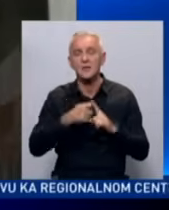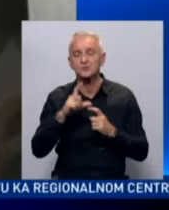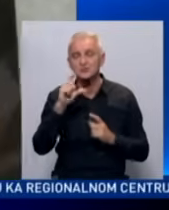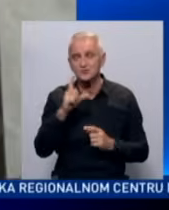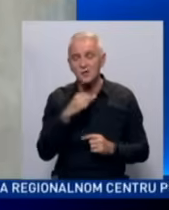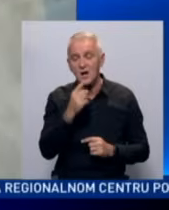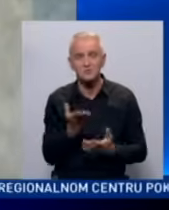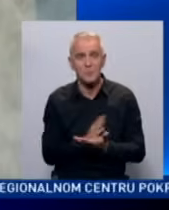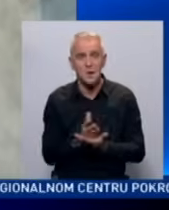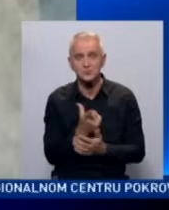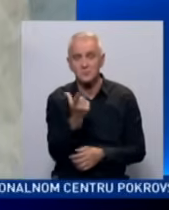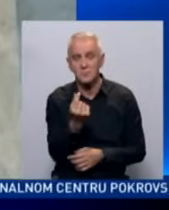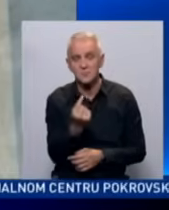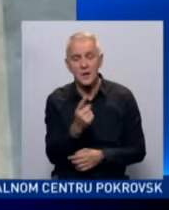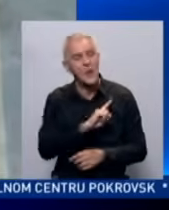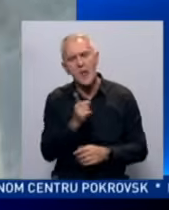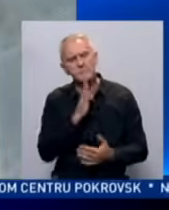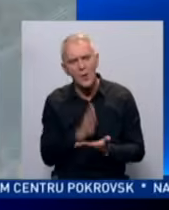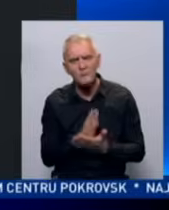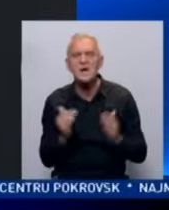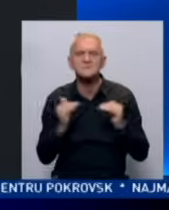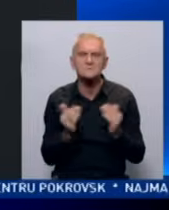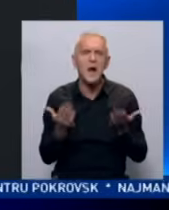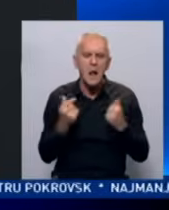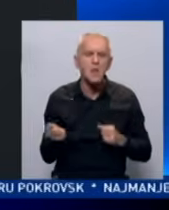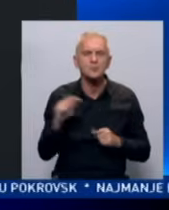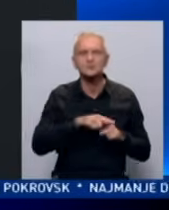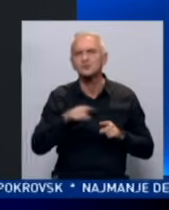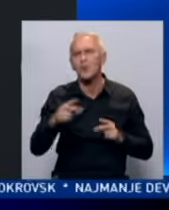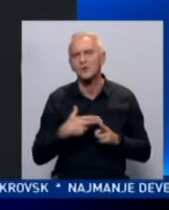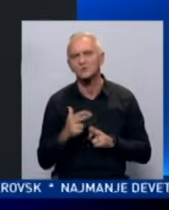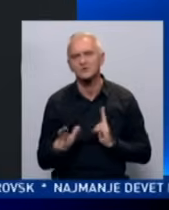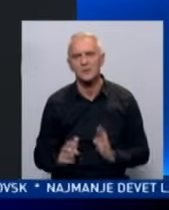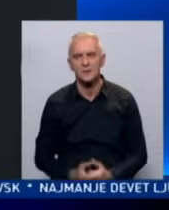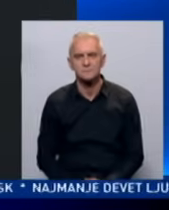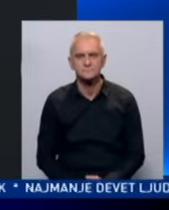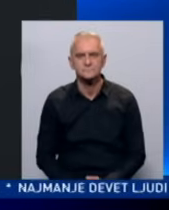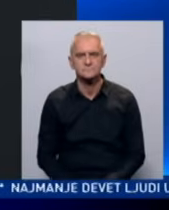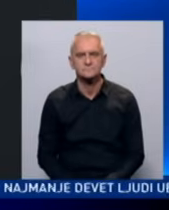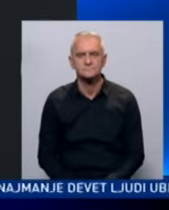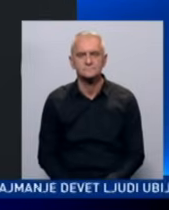među partnerima nema uvijek saglasnosti, ali da se dolazi do rješenja.